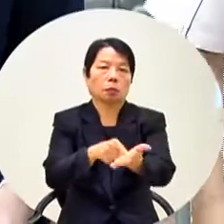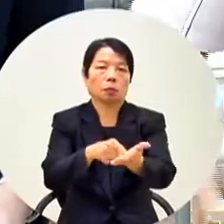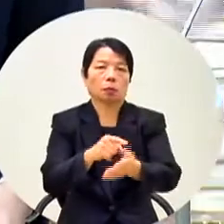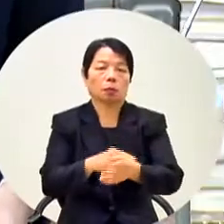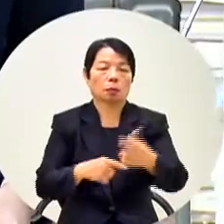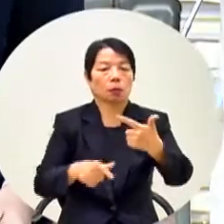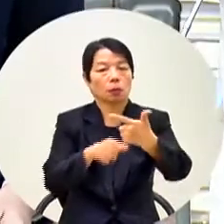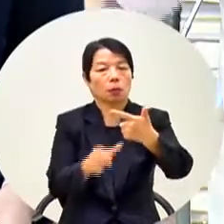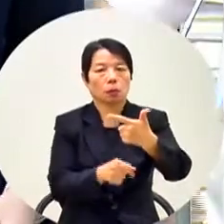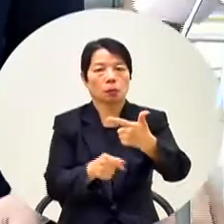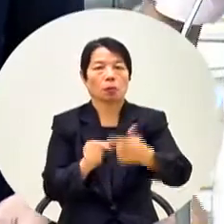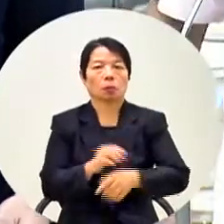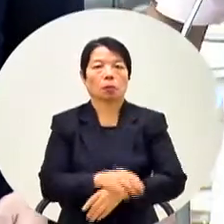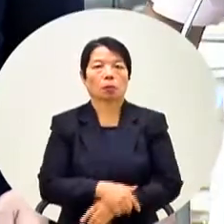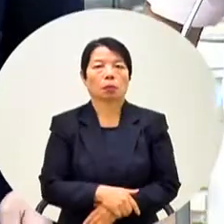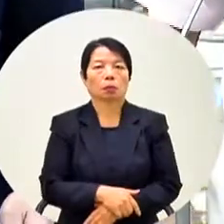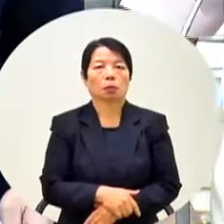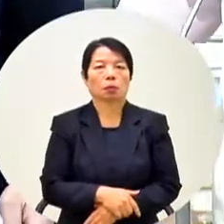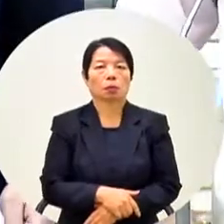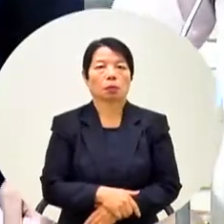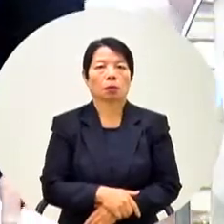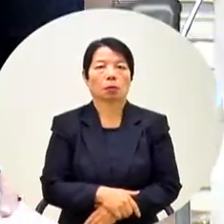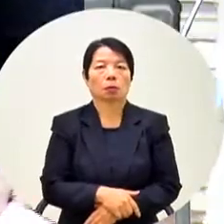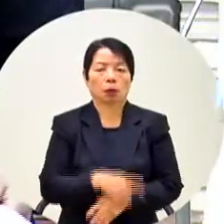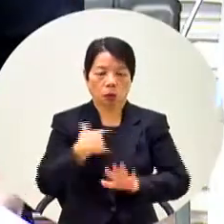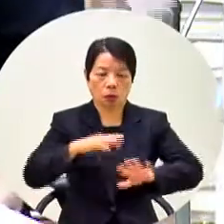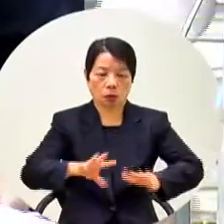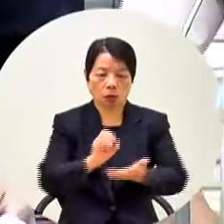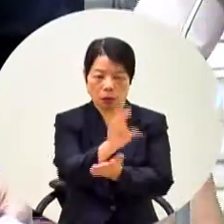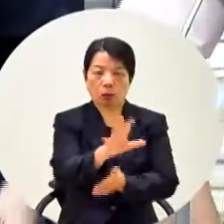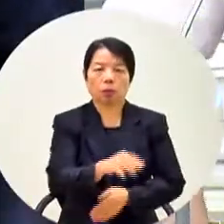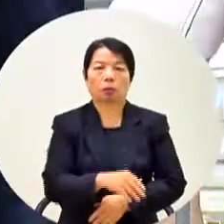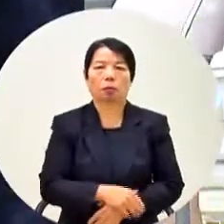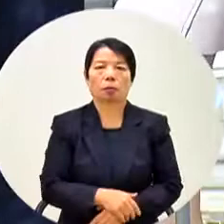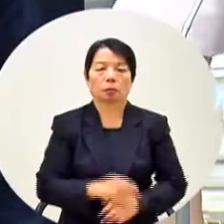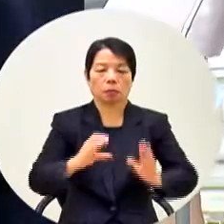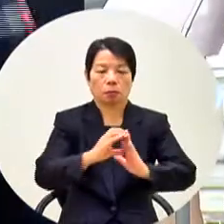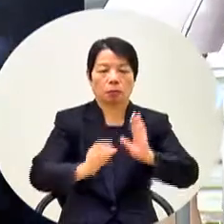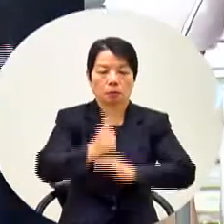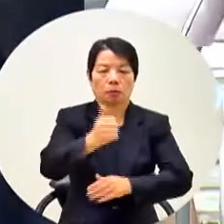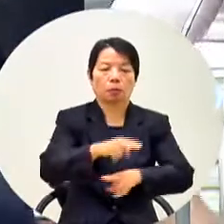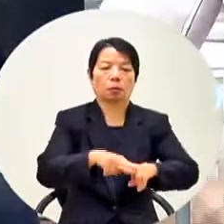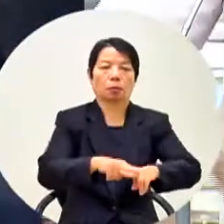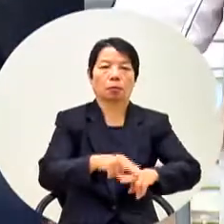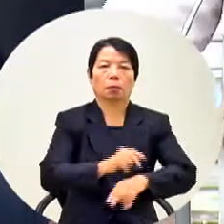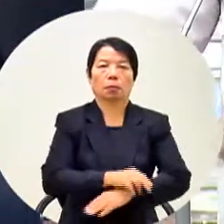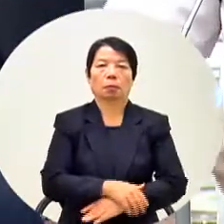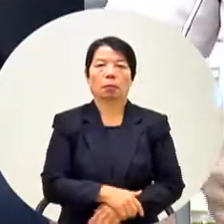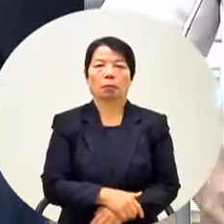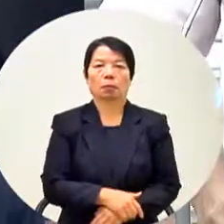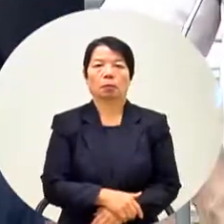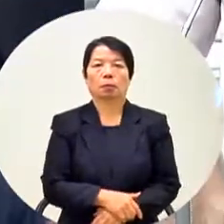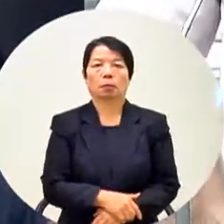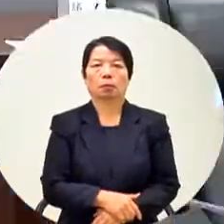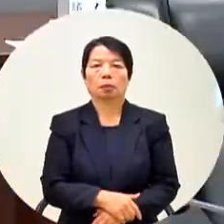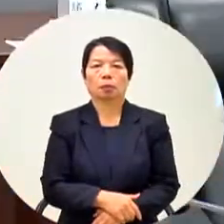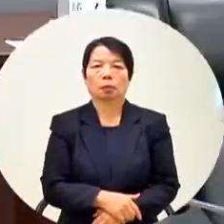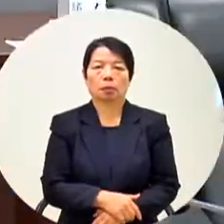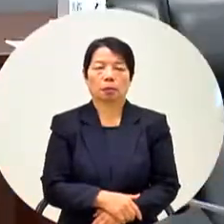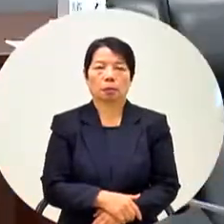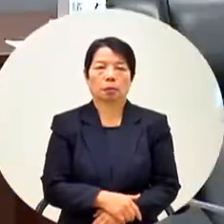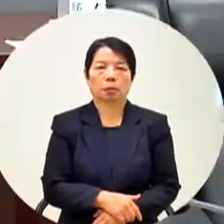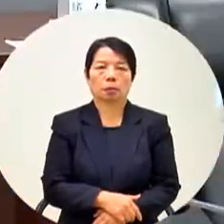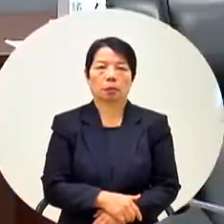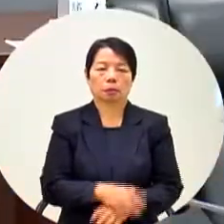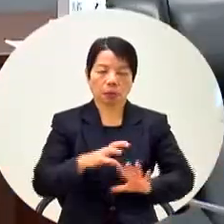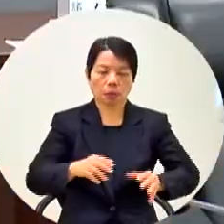6月跟7月。 啊，你莫遐讲个啦，我甲你讲啊，局长你申请坐啦。哦，咱的